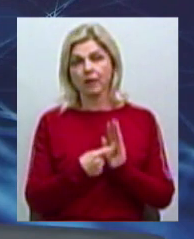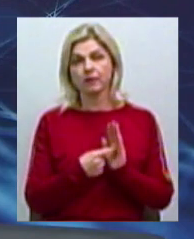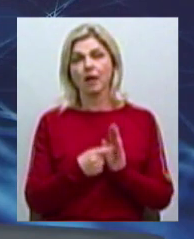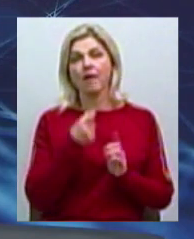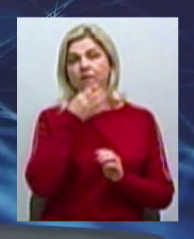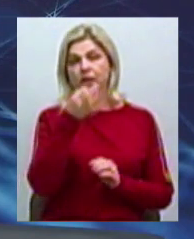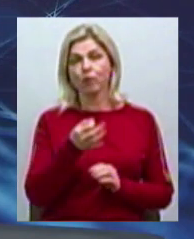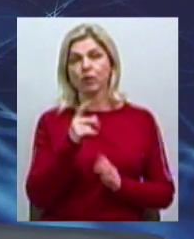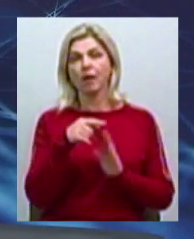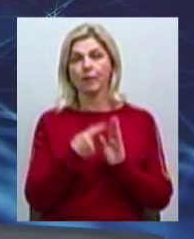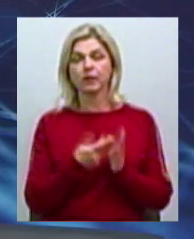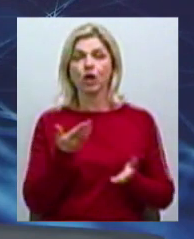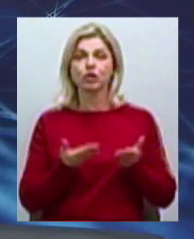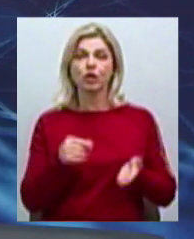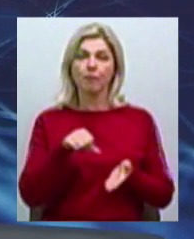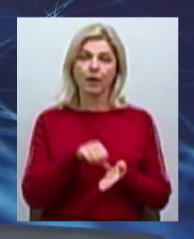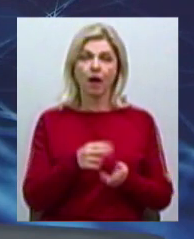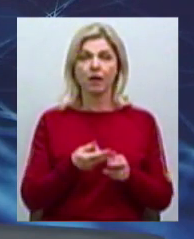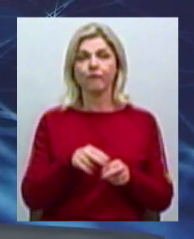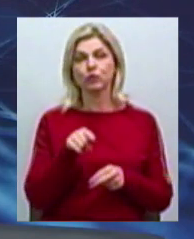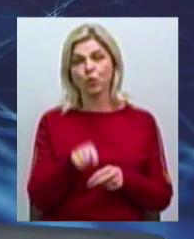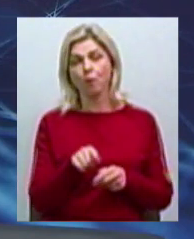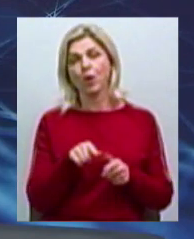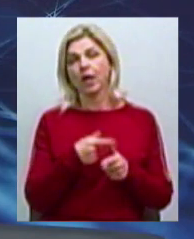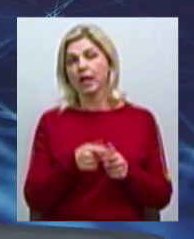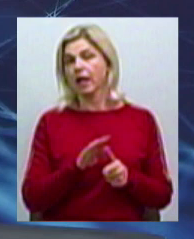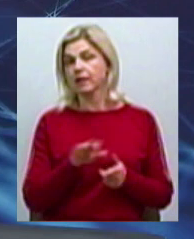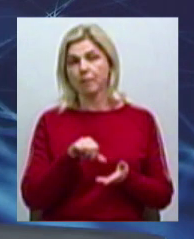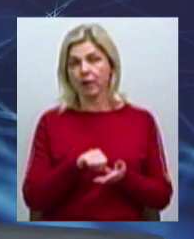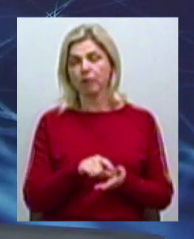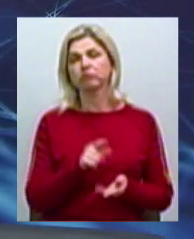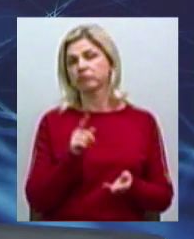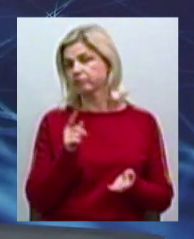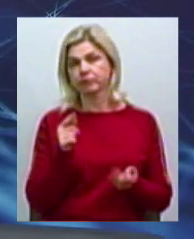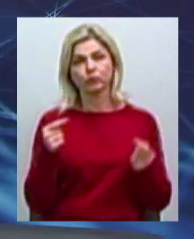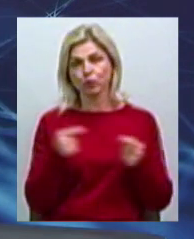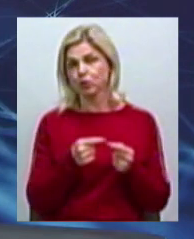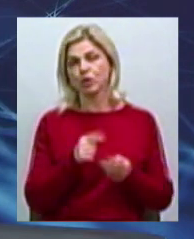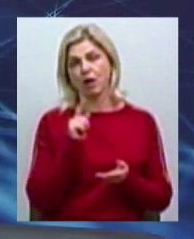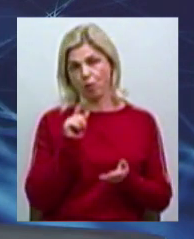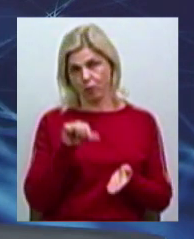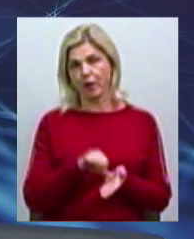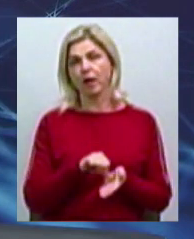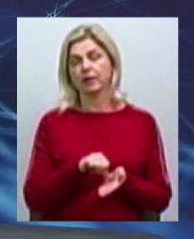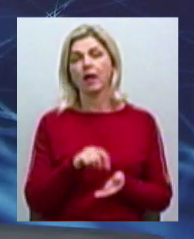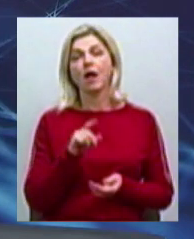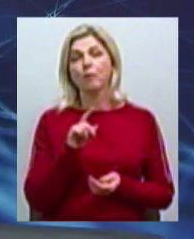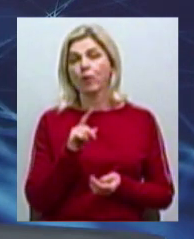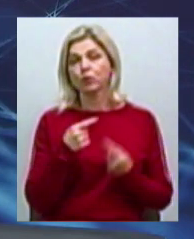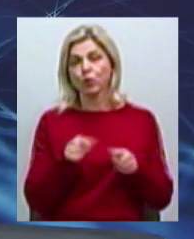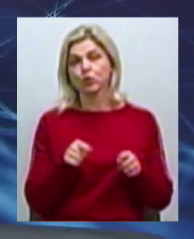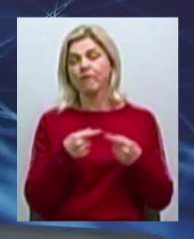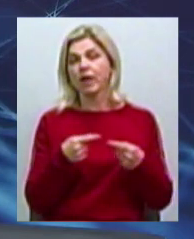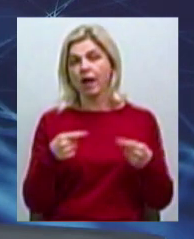Відповідь на питання, чи брати участь в цьому, чи не брати, була однозначно брати. Інших варіантів не було, тому що,